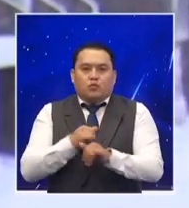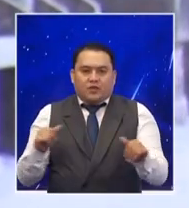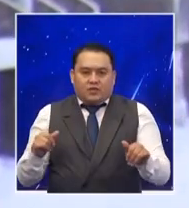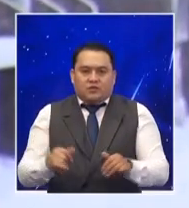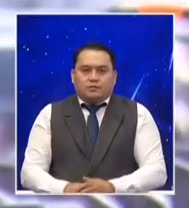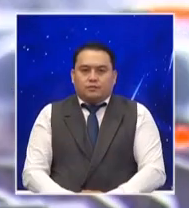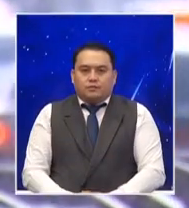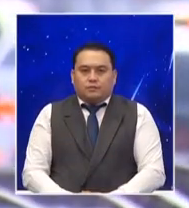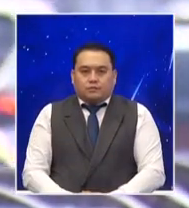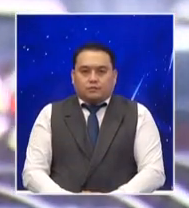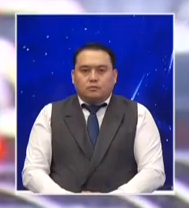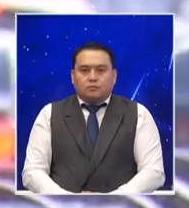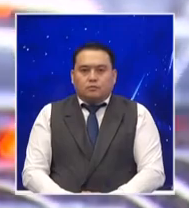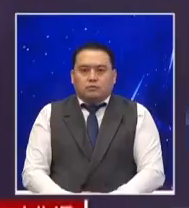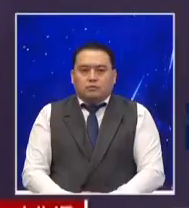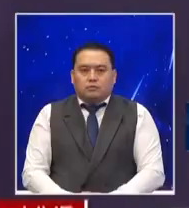байқалған.